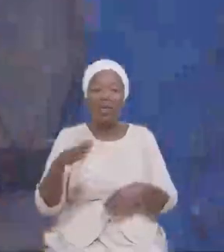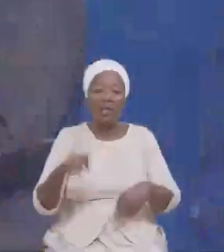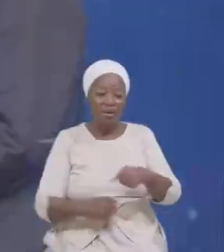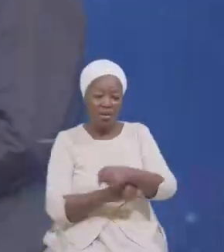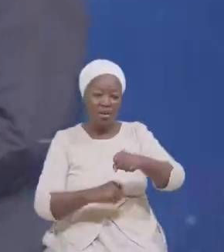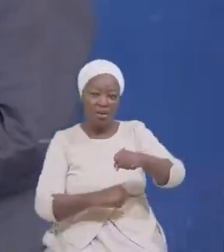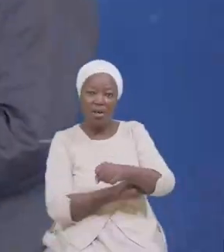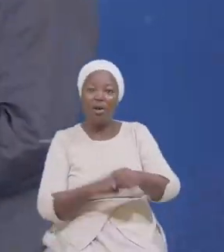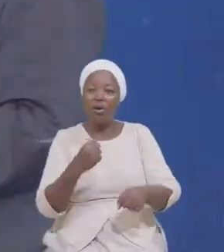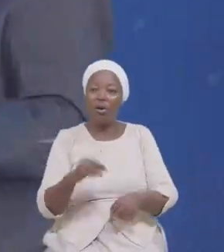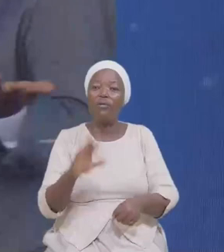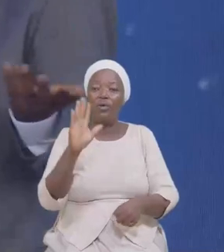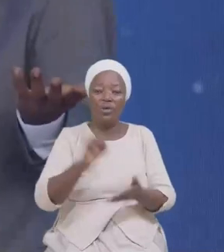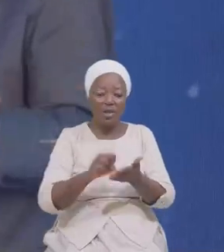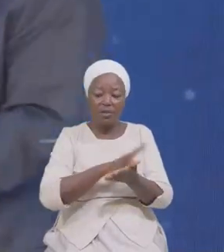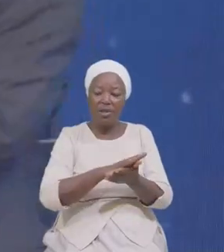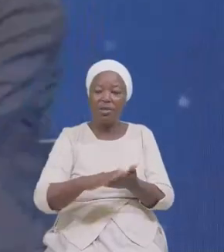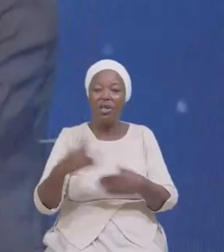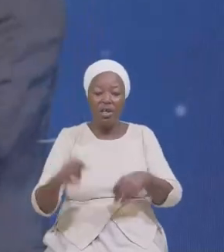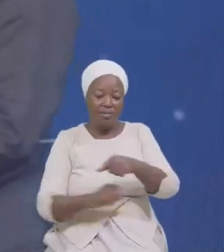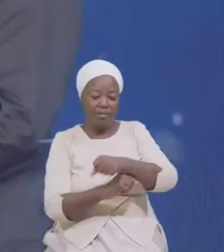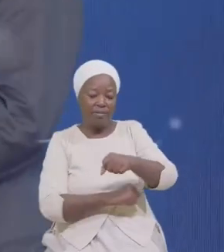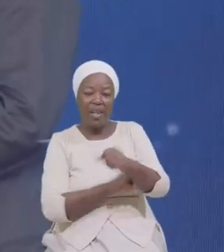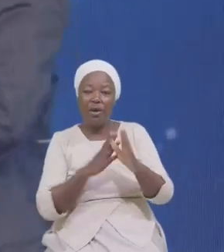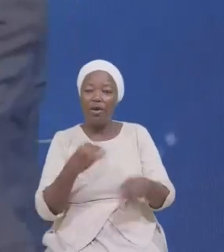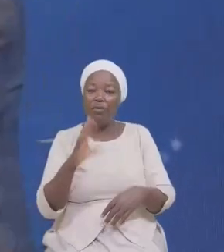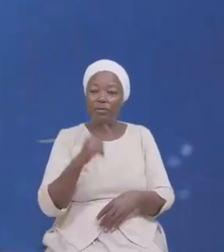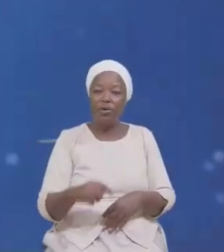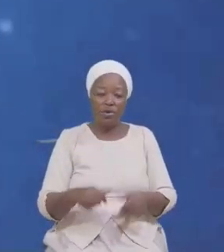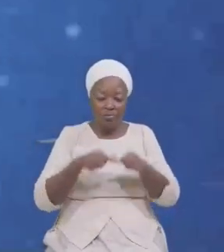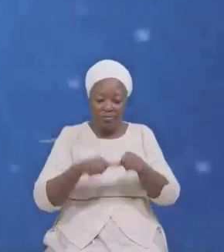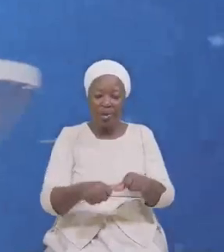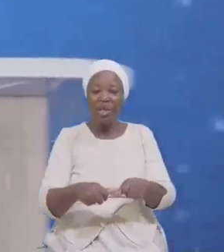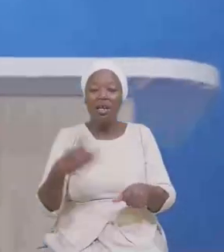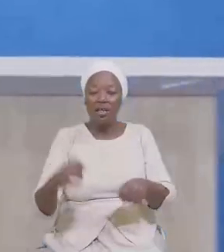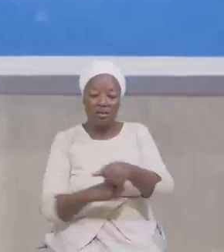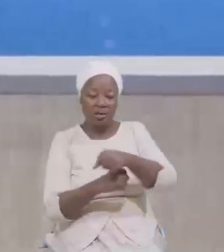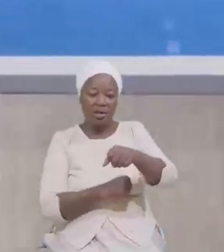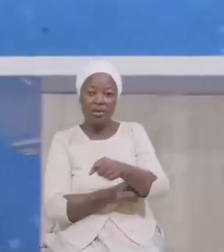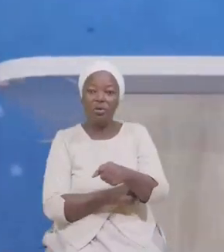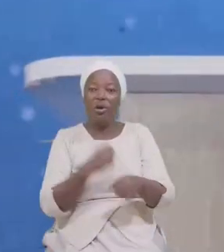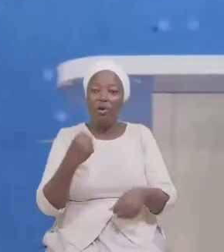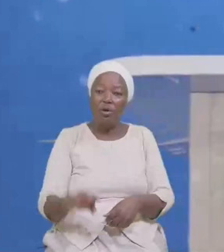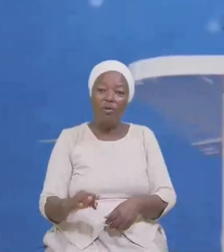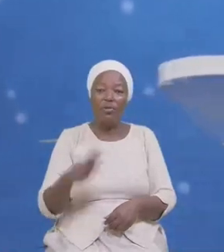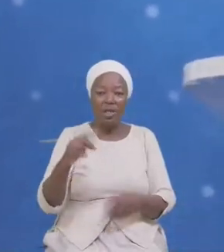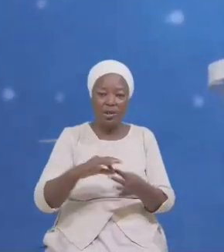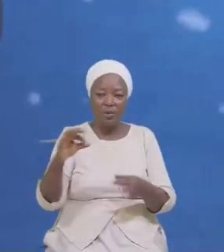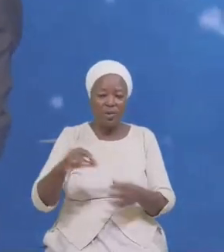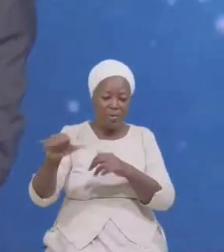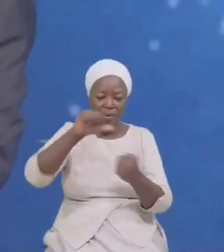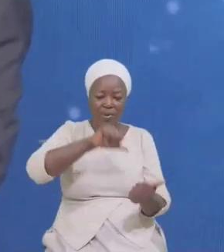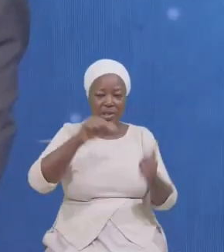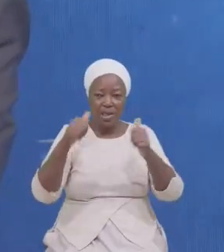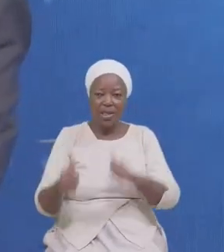pierre angulaire de votre sanctification. La pierre angulaire de votre fermeté. La pierre angulaire du baptême de